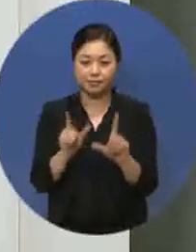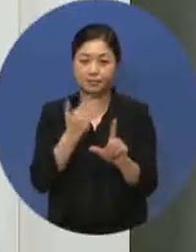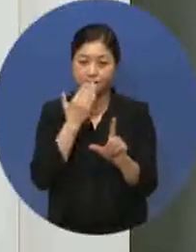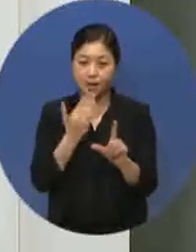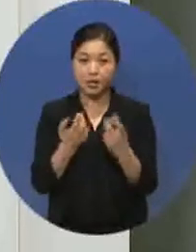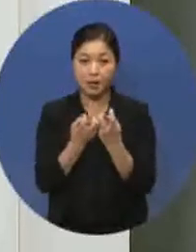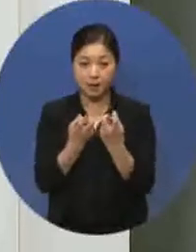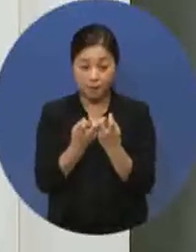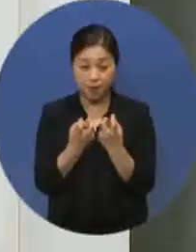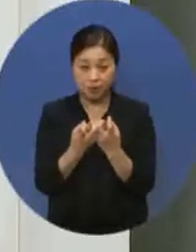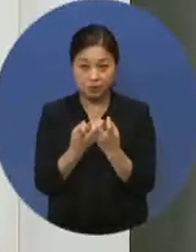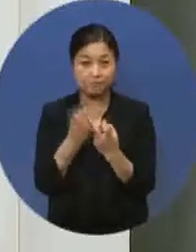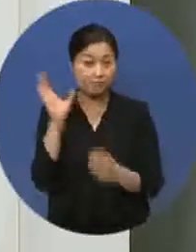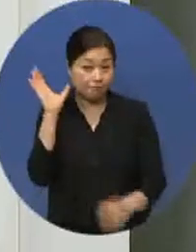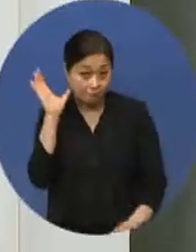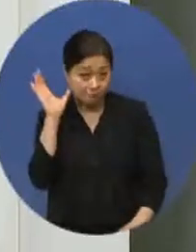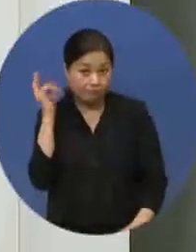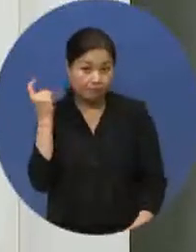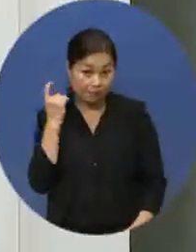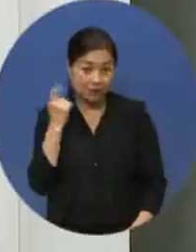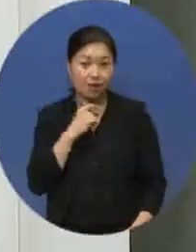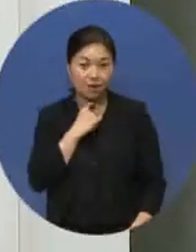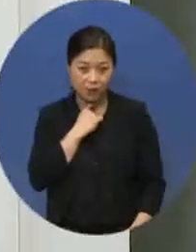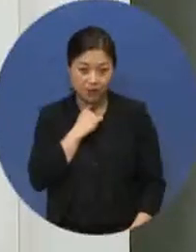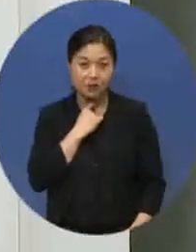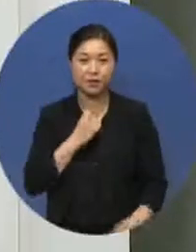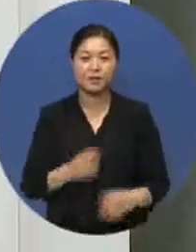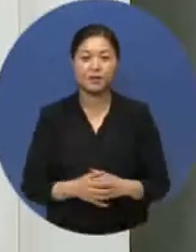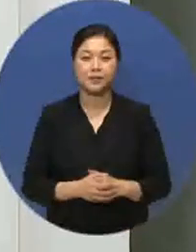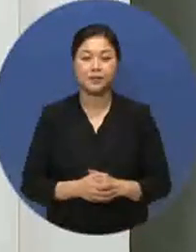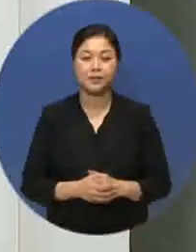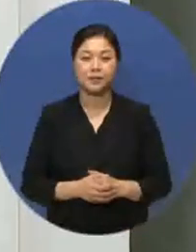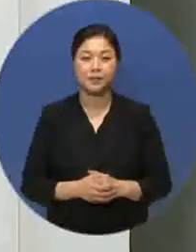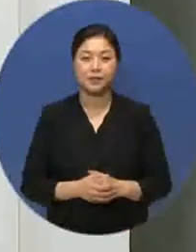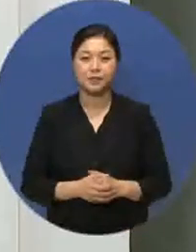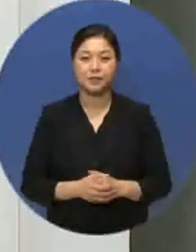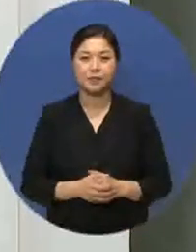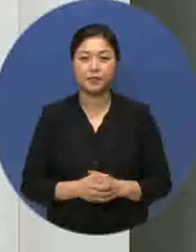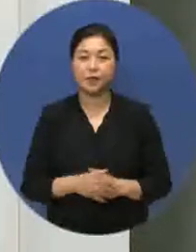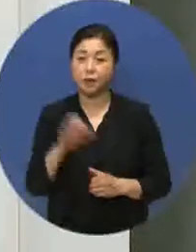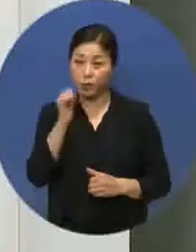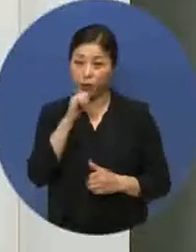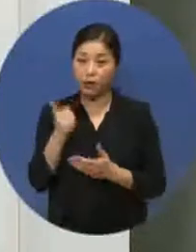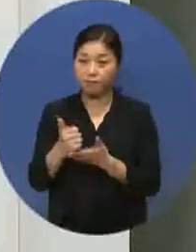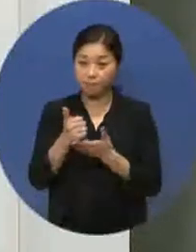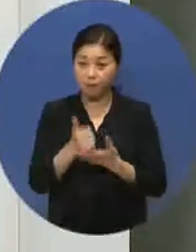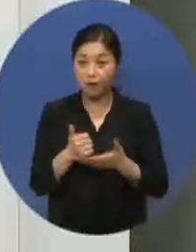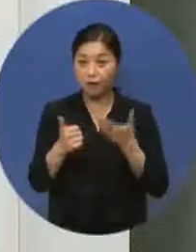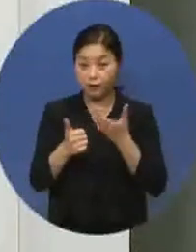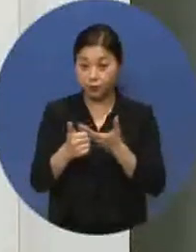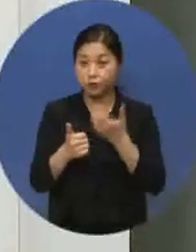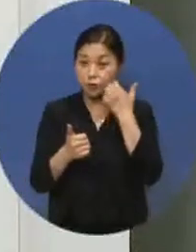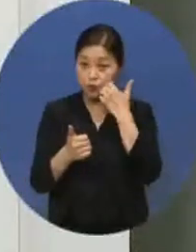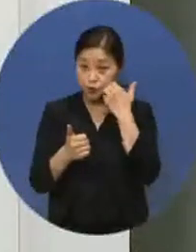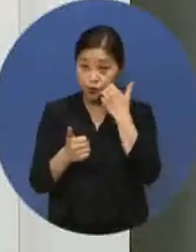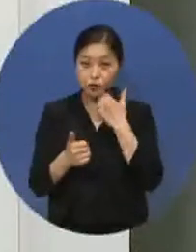또 살아가는 방법도 듣도록 하겠습니다. 오늘은 여러분에게 소개할 분이